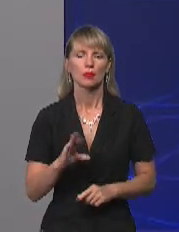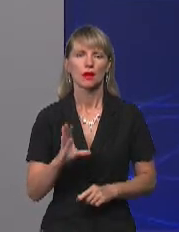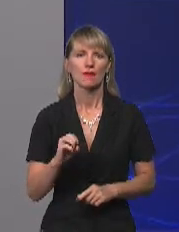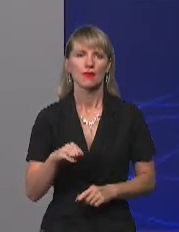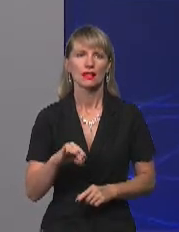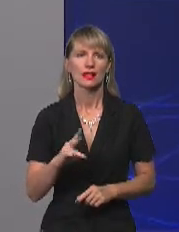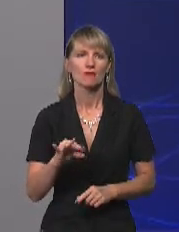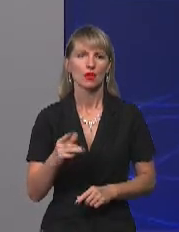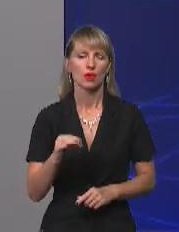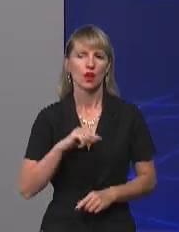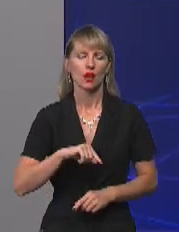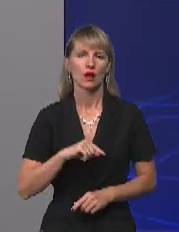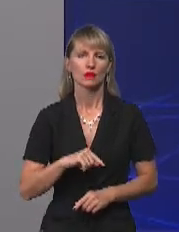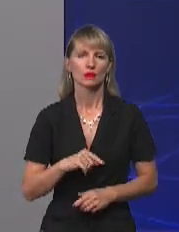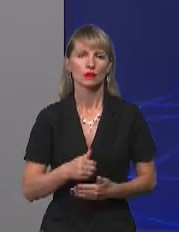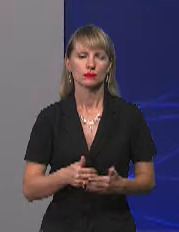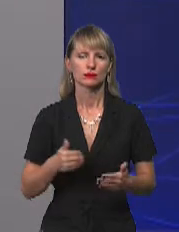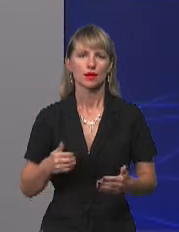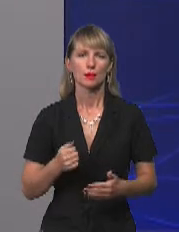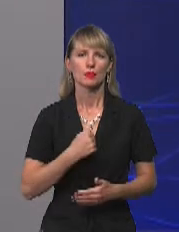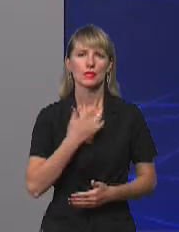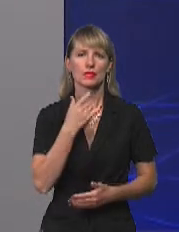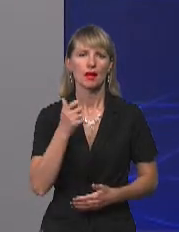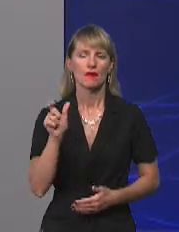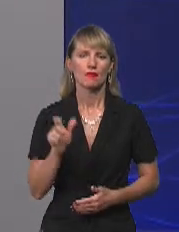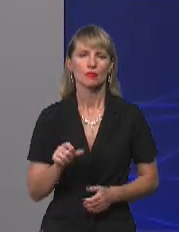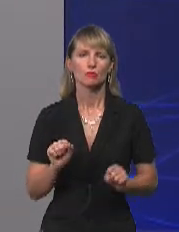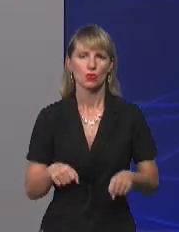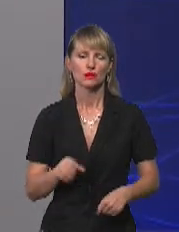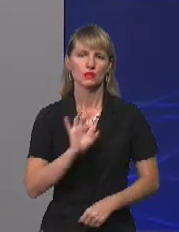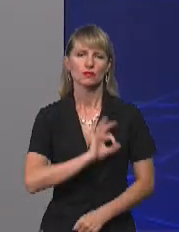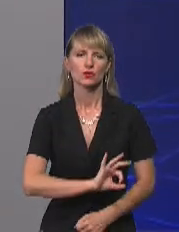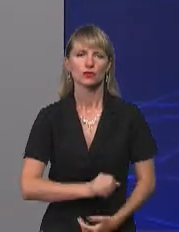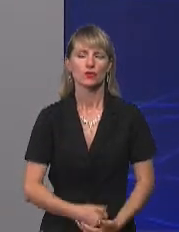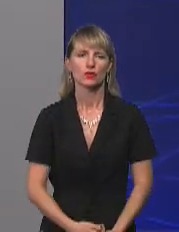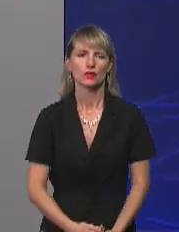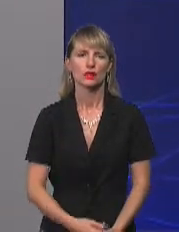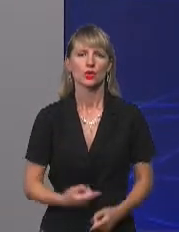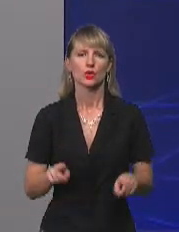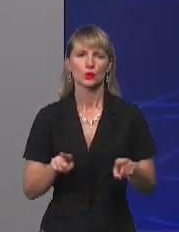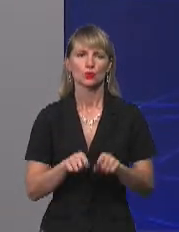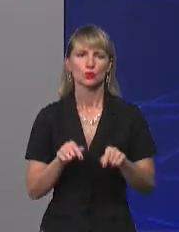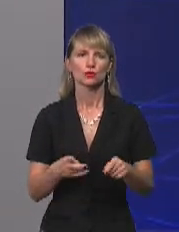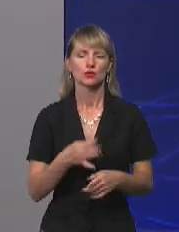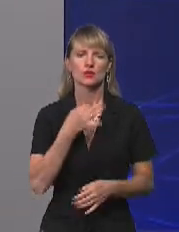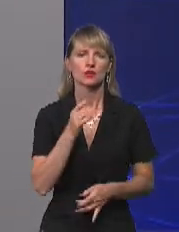заходи примусу, які також бійці Національної гвардії можуть використовувати. Тут треба зауважити,